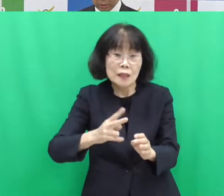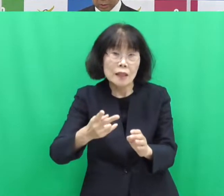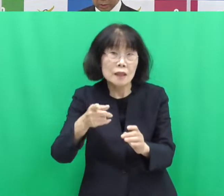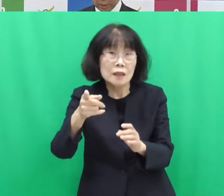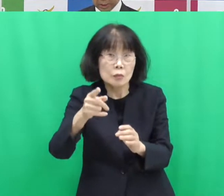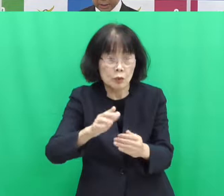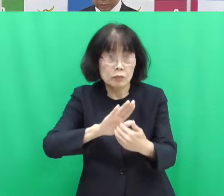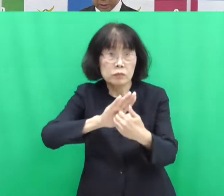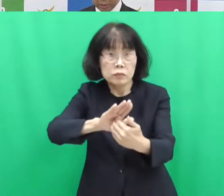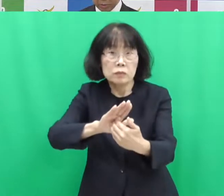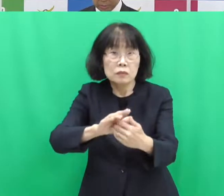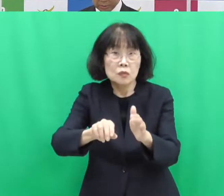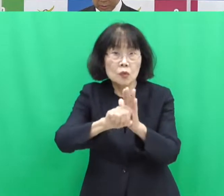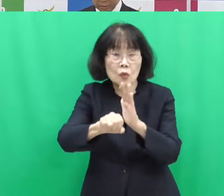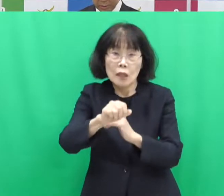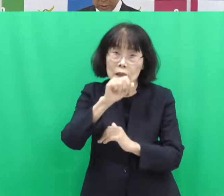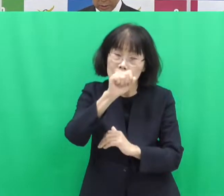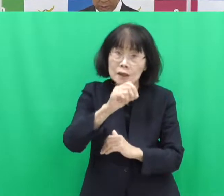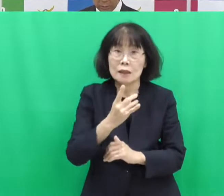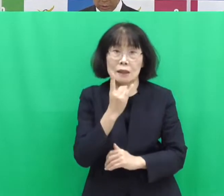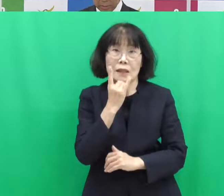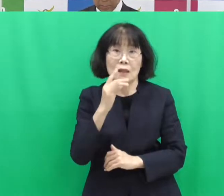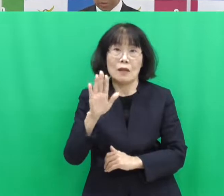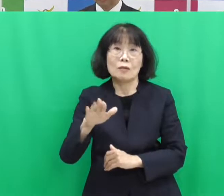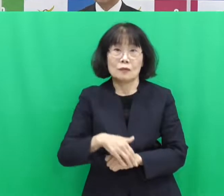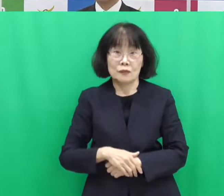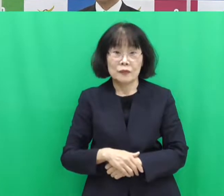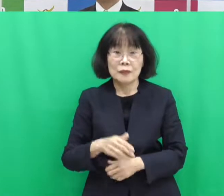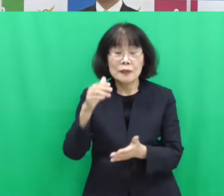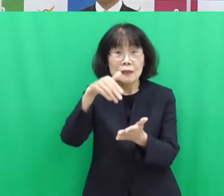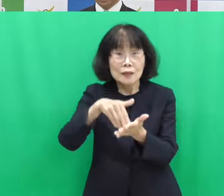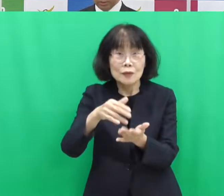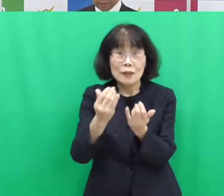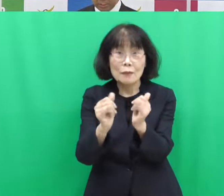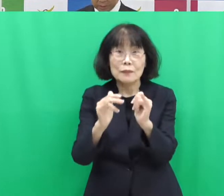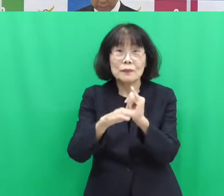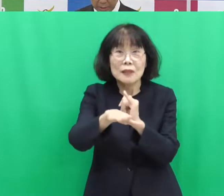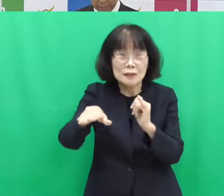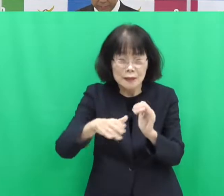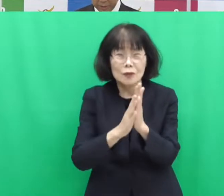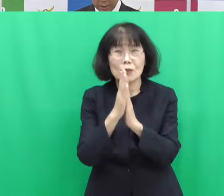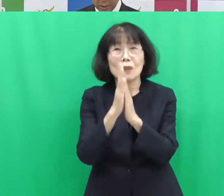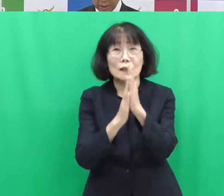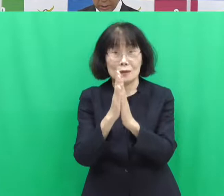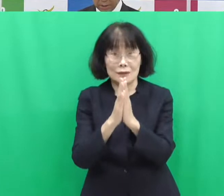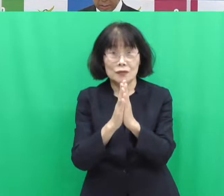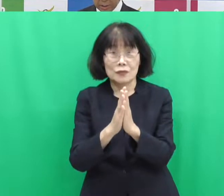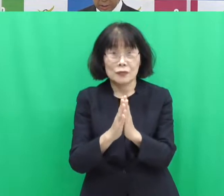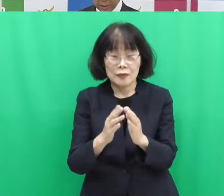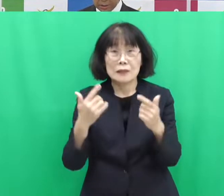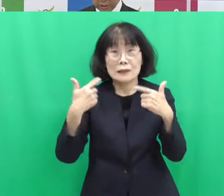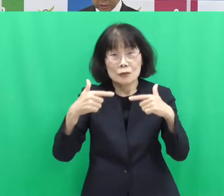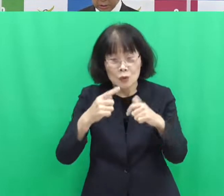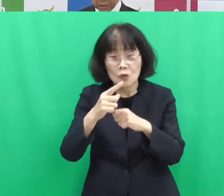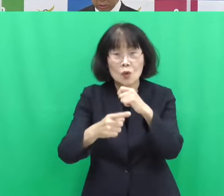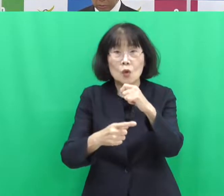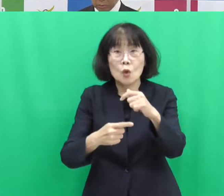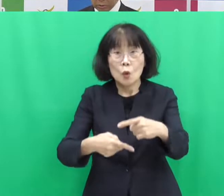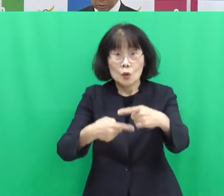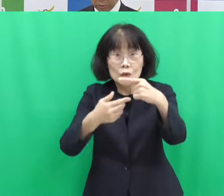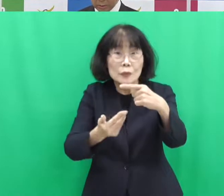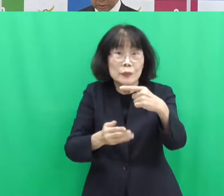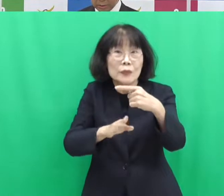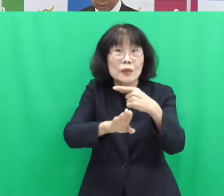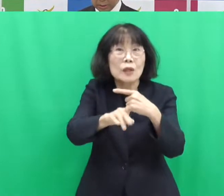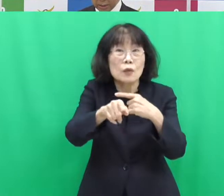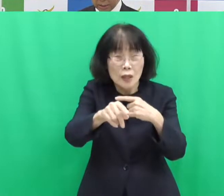効である可能性が高いとされております。最後に県民の皆様へのお願いでございますが、例年年末年始に新型コロナウイ